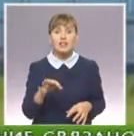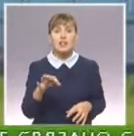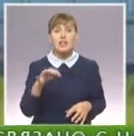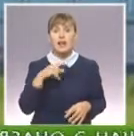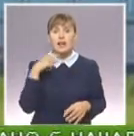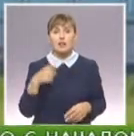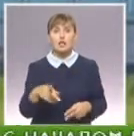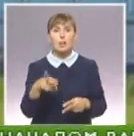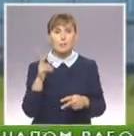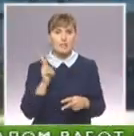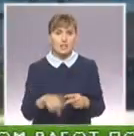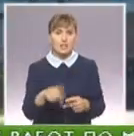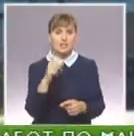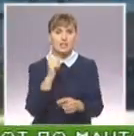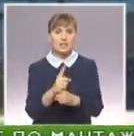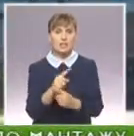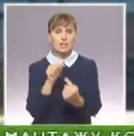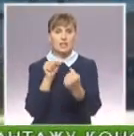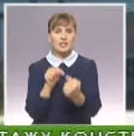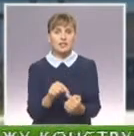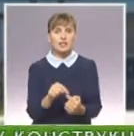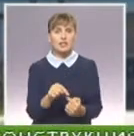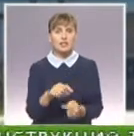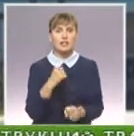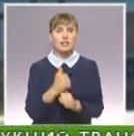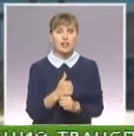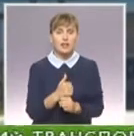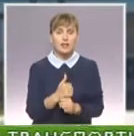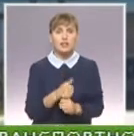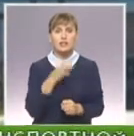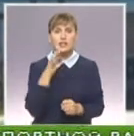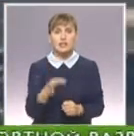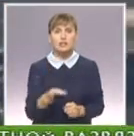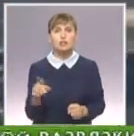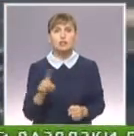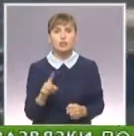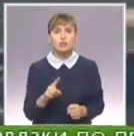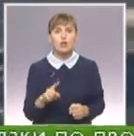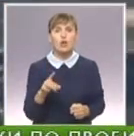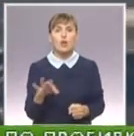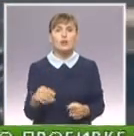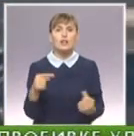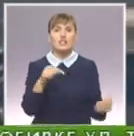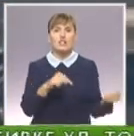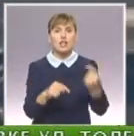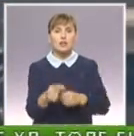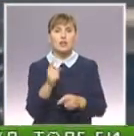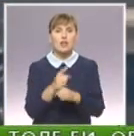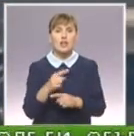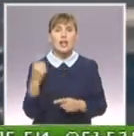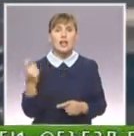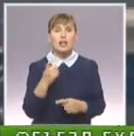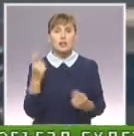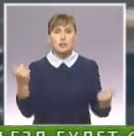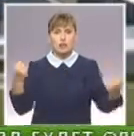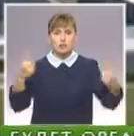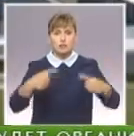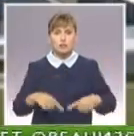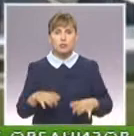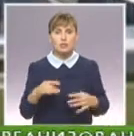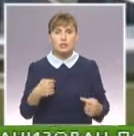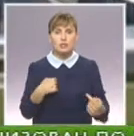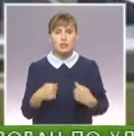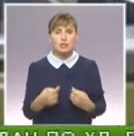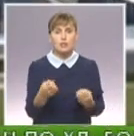Россию прекратить санкционное противостояние. Глава государства отметил, что от взаимных санкций ослабевает экономический потенциал стран,